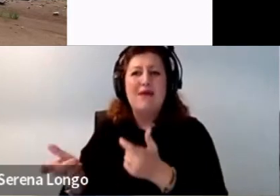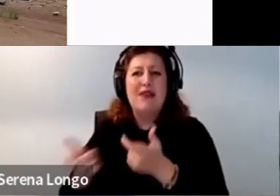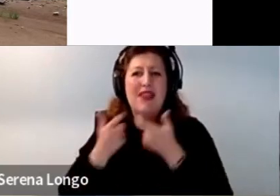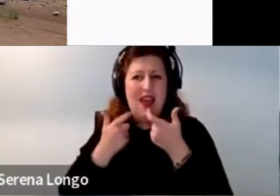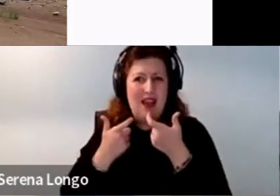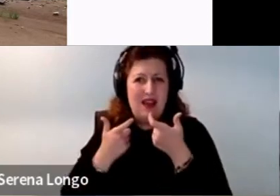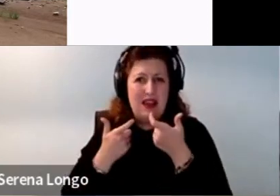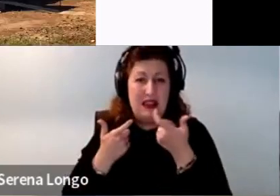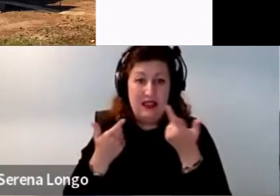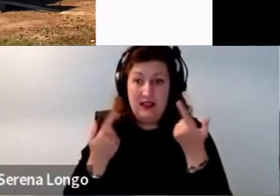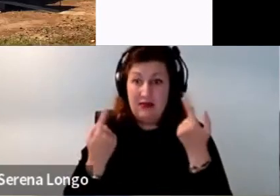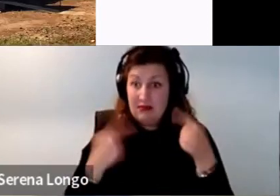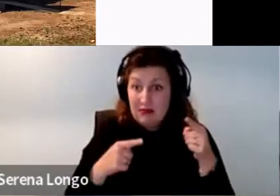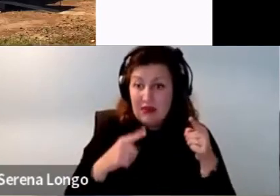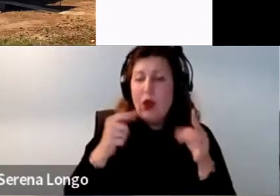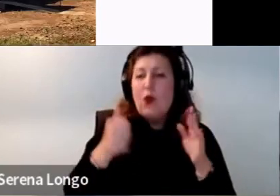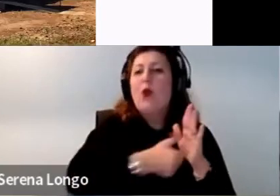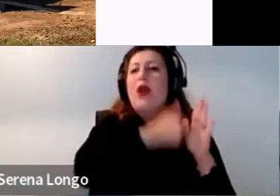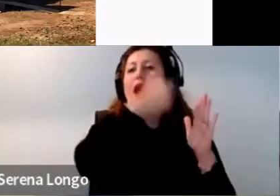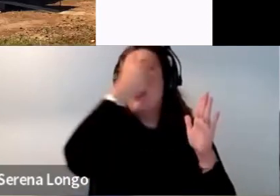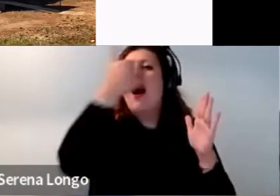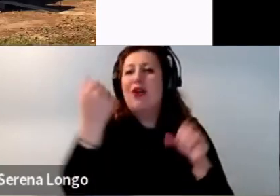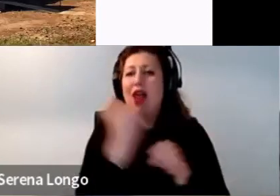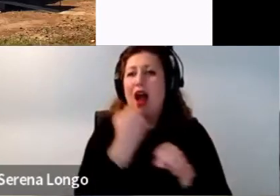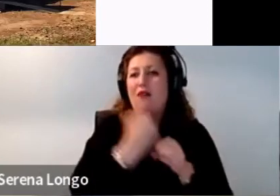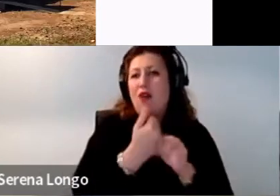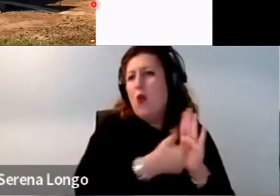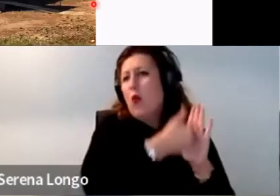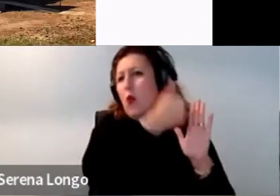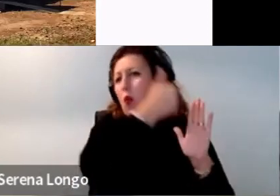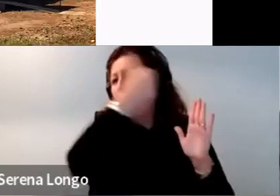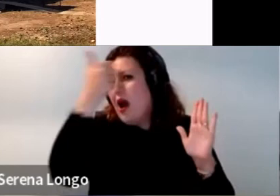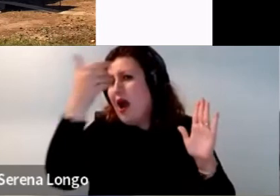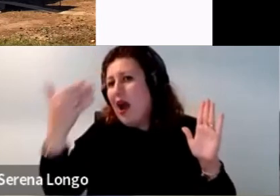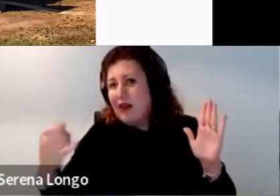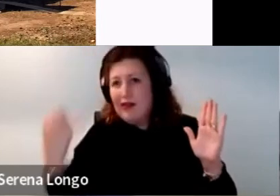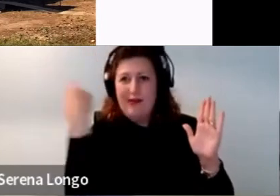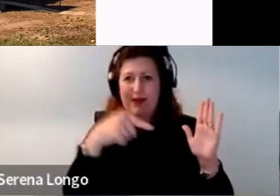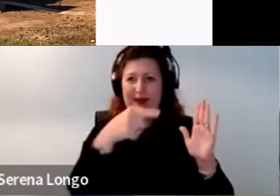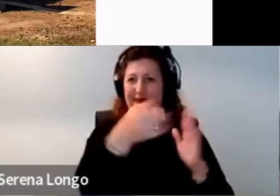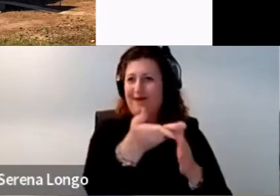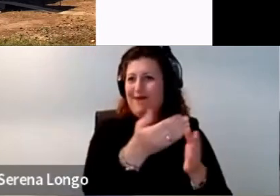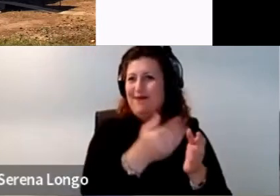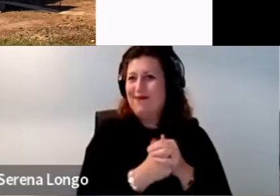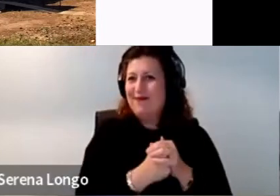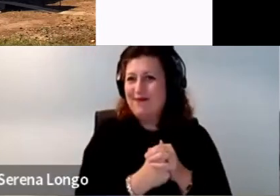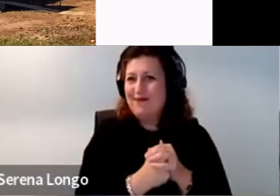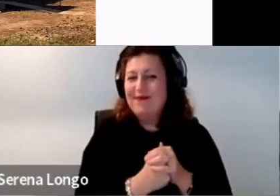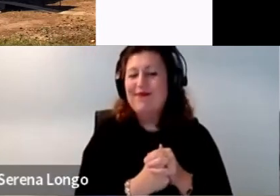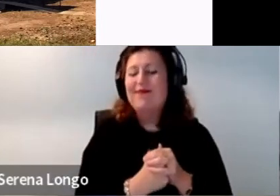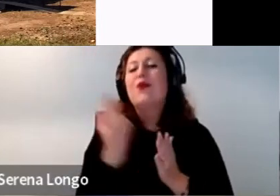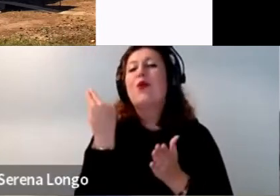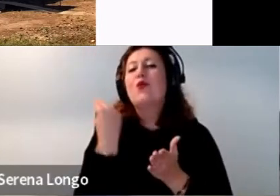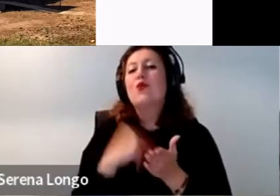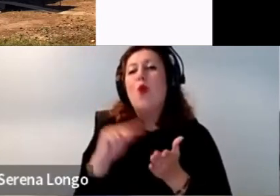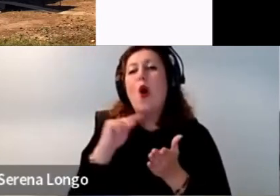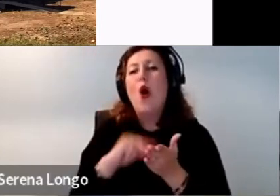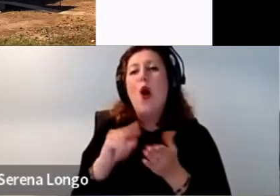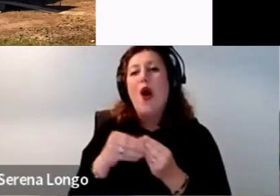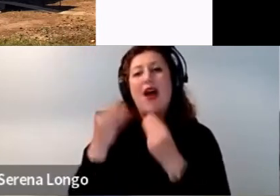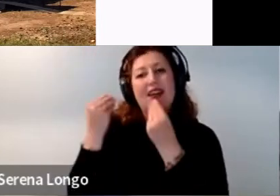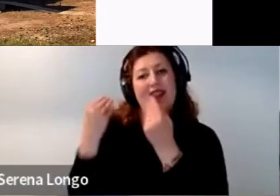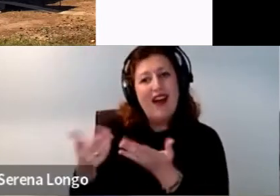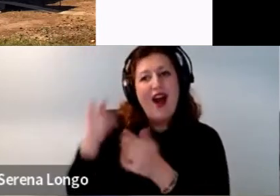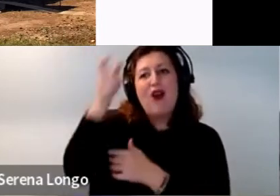passeggiata. Un anno dopo, questo è quello che siamo riusciti a consegnare alla scuola e